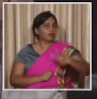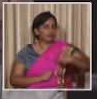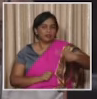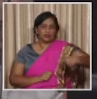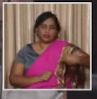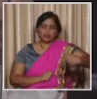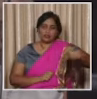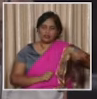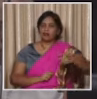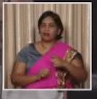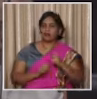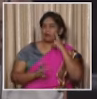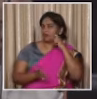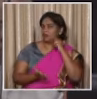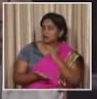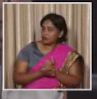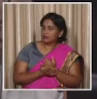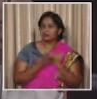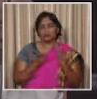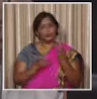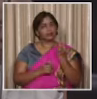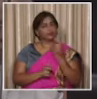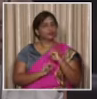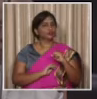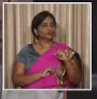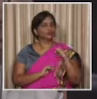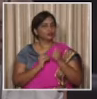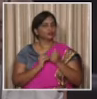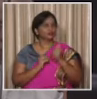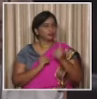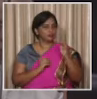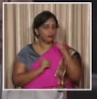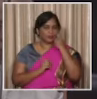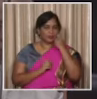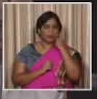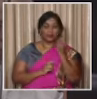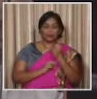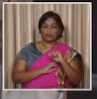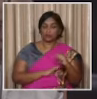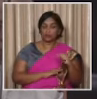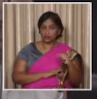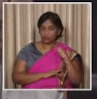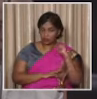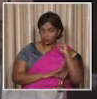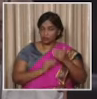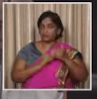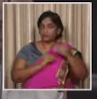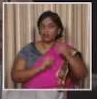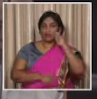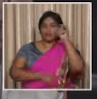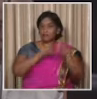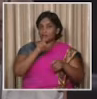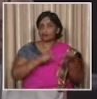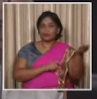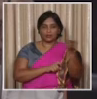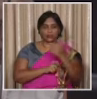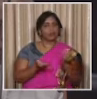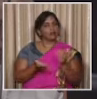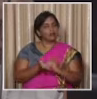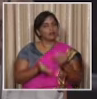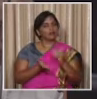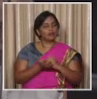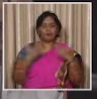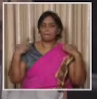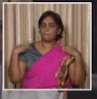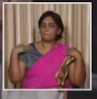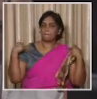දවස ඉතා අසීරුවෙන් නමුත් ආර්ථිකය ශක්තිමත් කරනවා. ආර්ථිකය ශක්තිමත් වෙන්න වෙන්න ජනතාවට තව තවත්